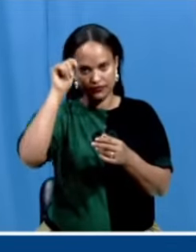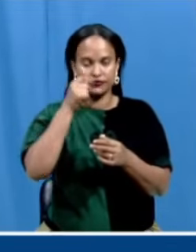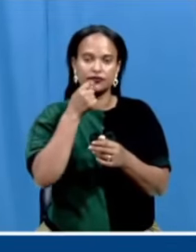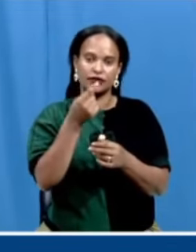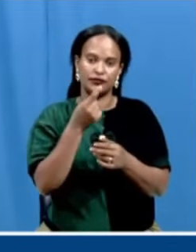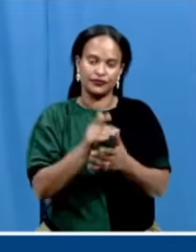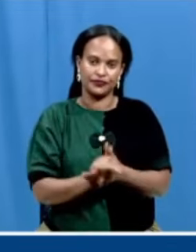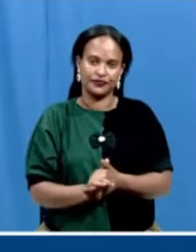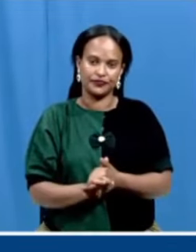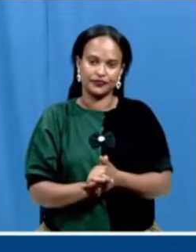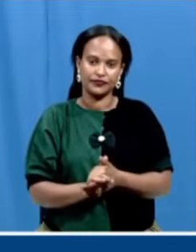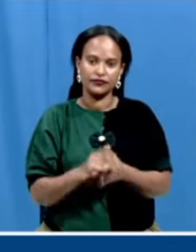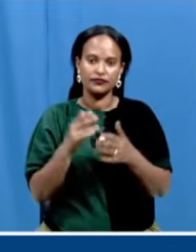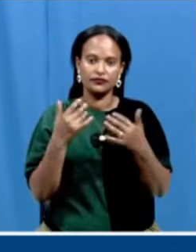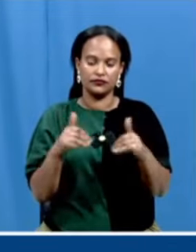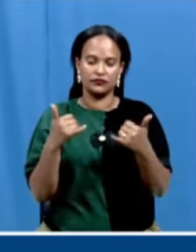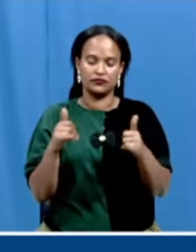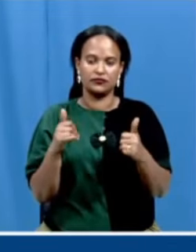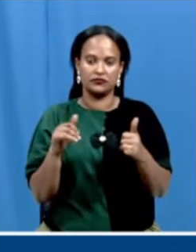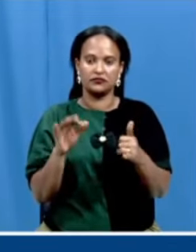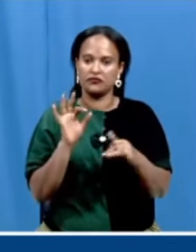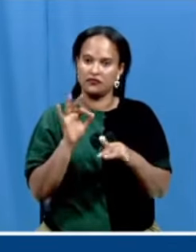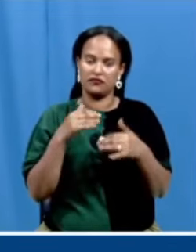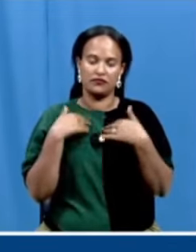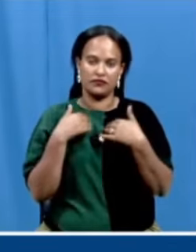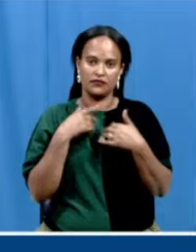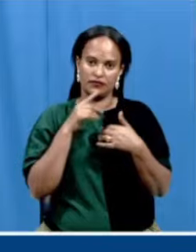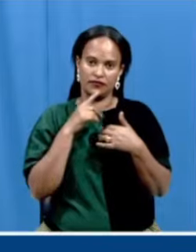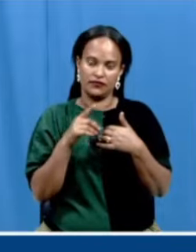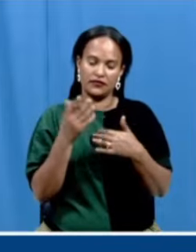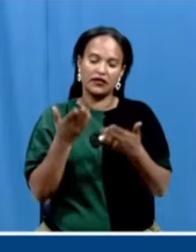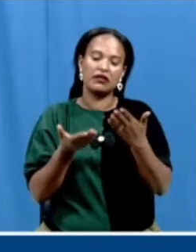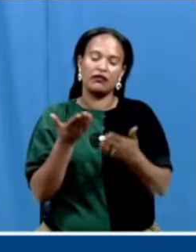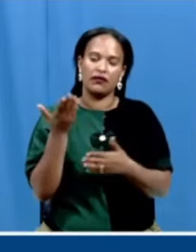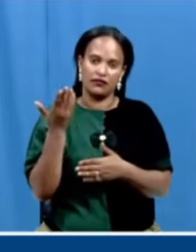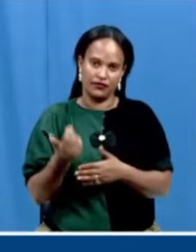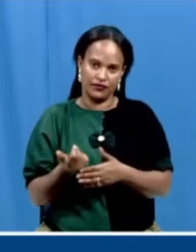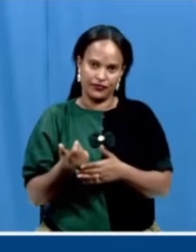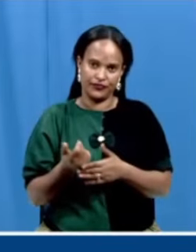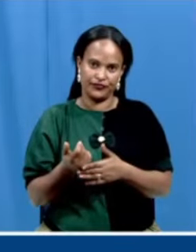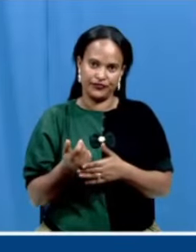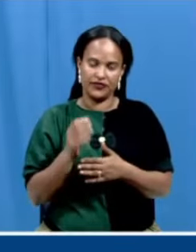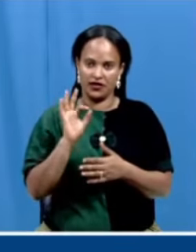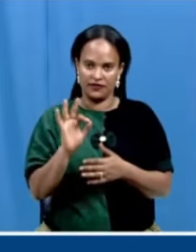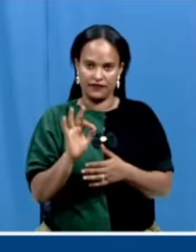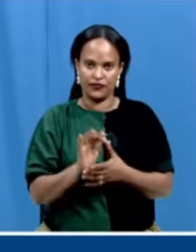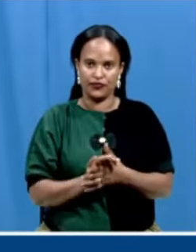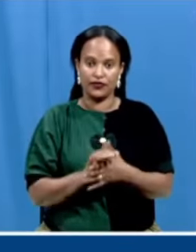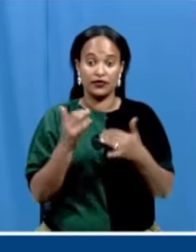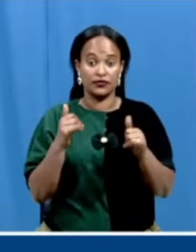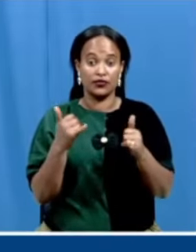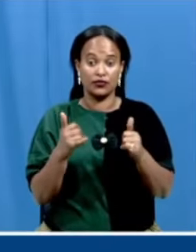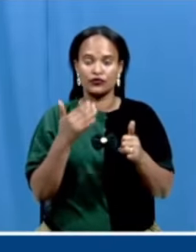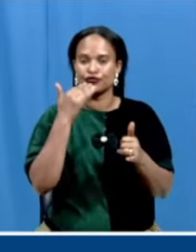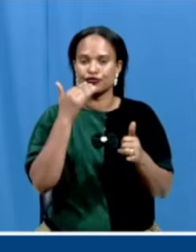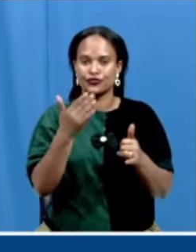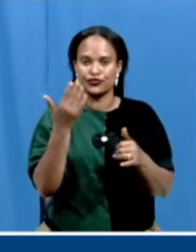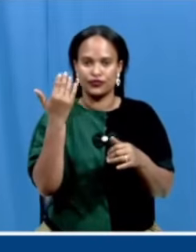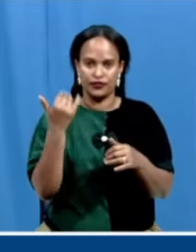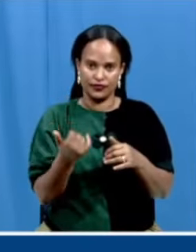ይዛረቡ። ሓሪፍ ፀወታ ደስ በሃሊ እዩ። ንኩሉ ተመጣጣኒ እዩ ነይሩ። ሓሪፍ እዩ ፀዋታ ፅቡቕ እዩ